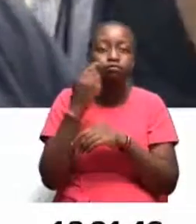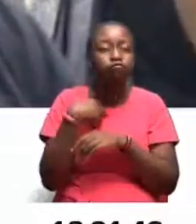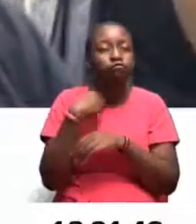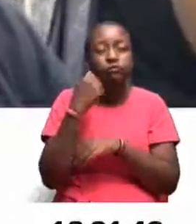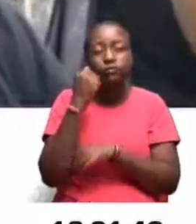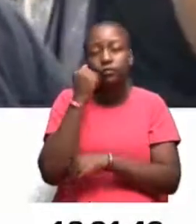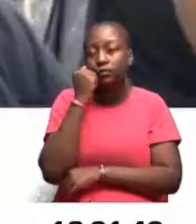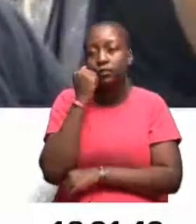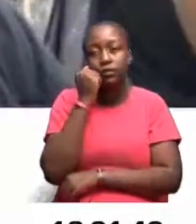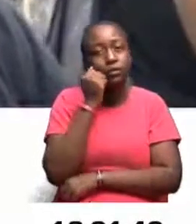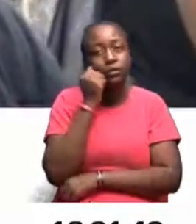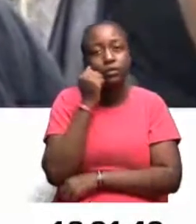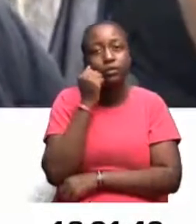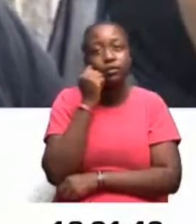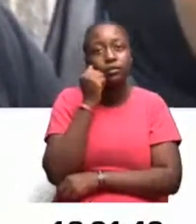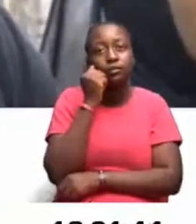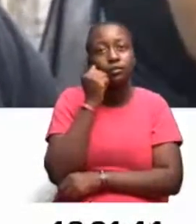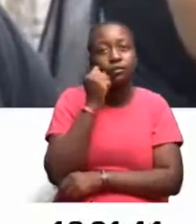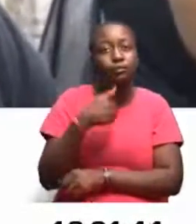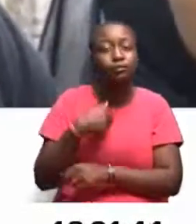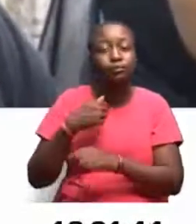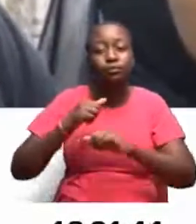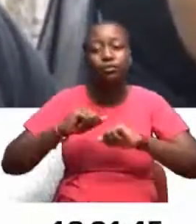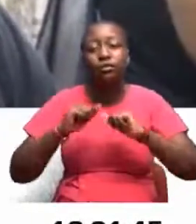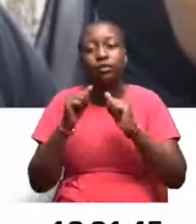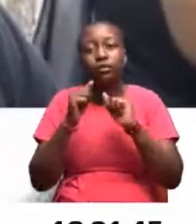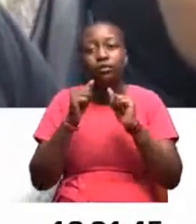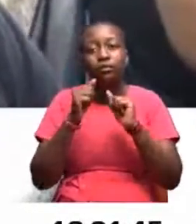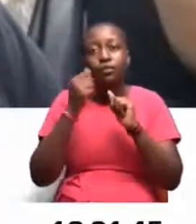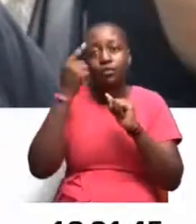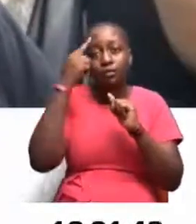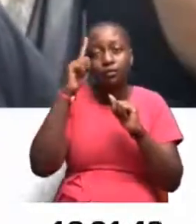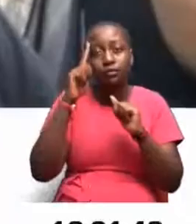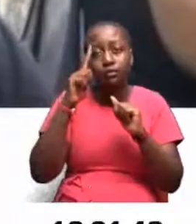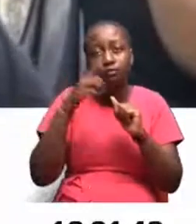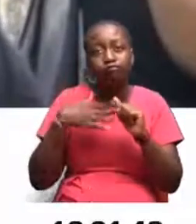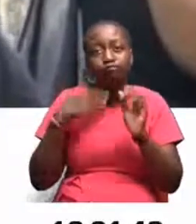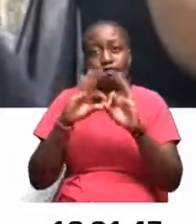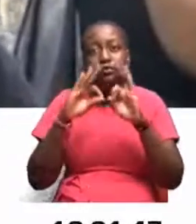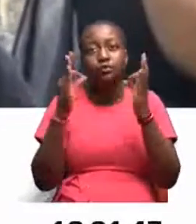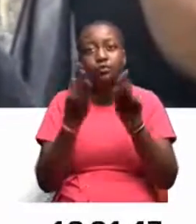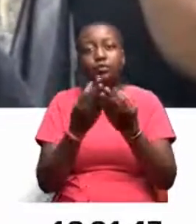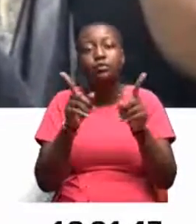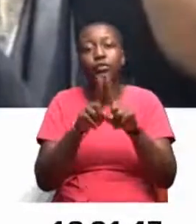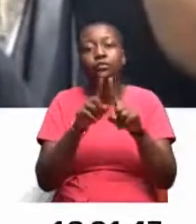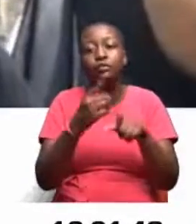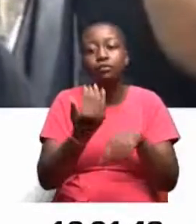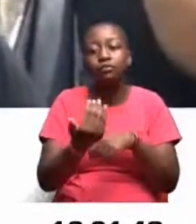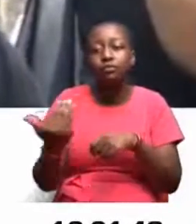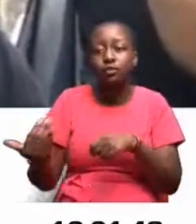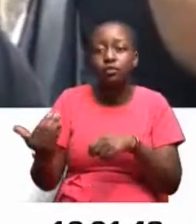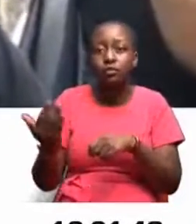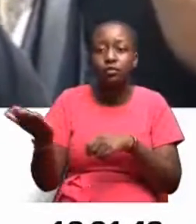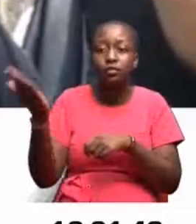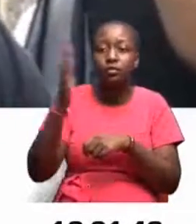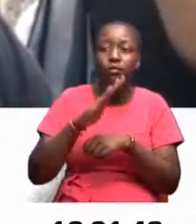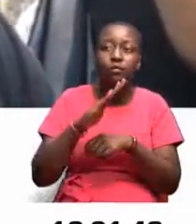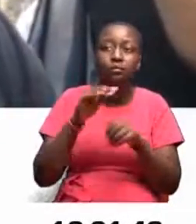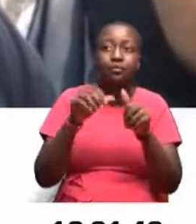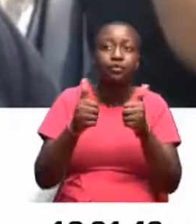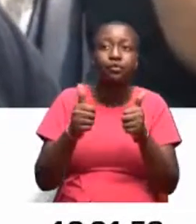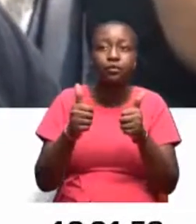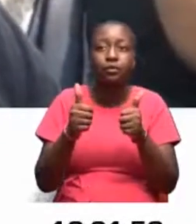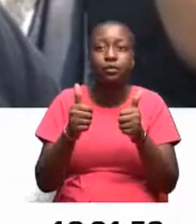walinipata sina hatia, nikafurahi kunijali familia yangu na watoto wangu, nimerudi vizuri na kakaangu na babangu